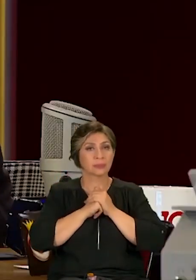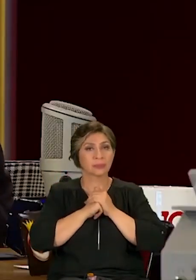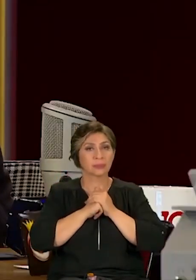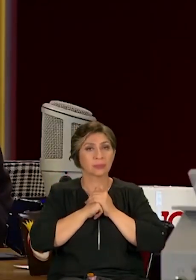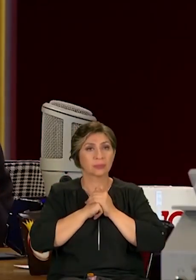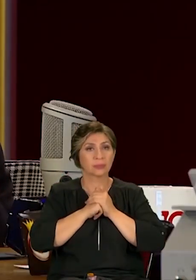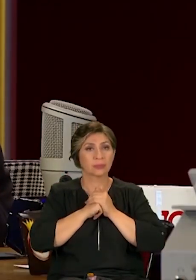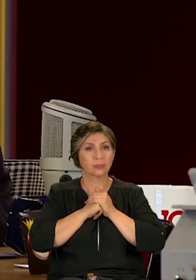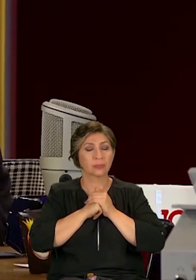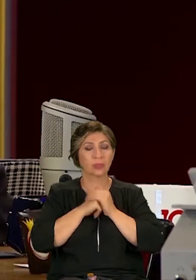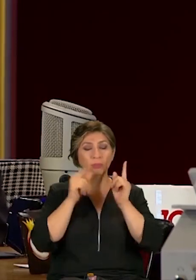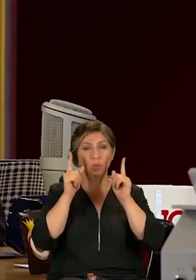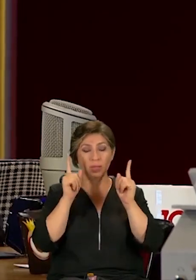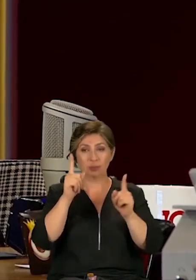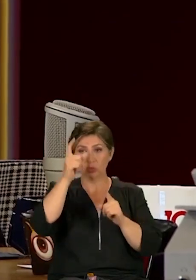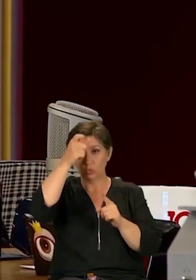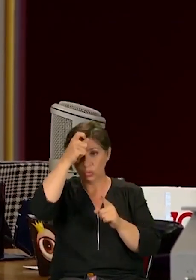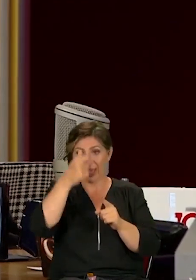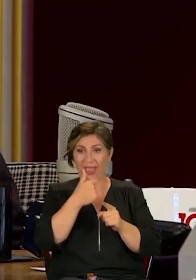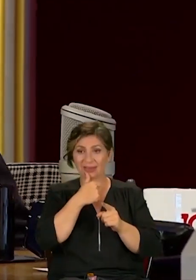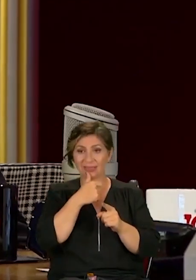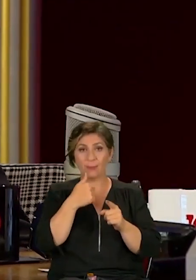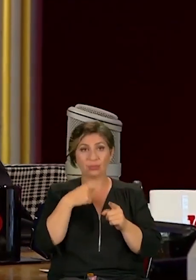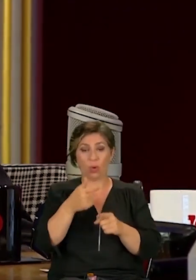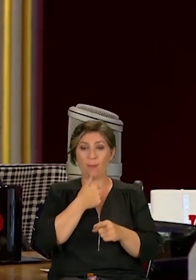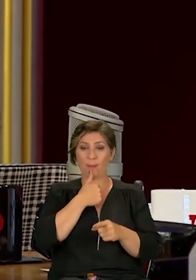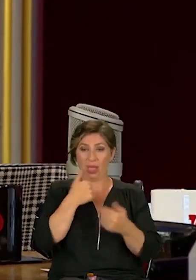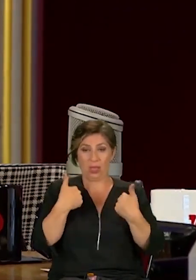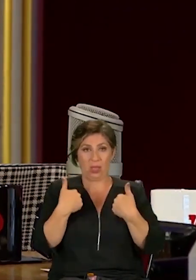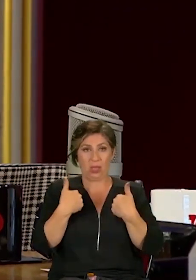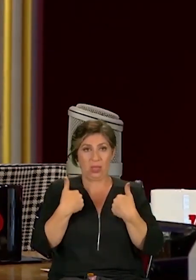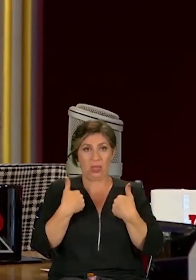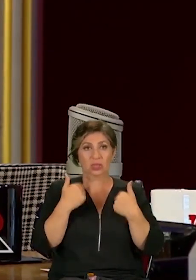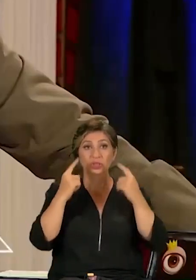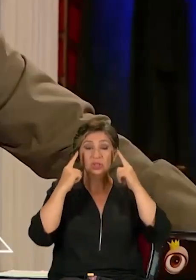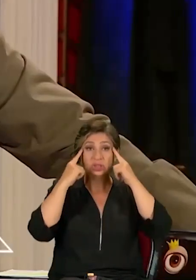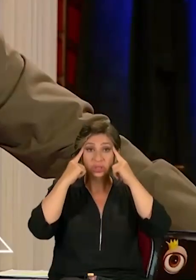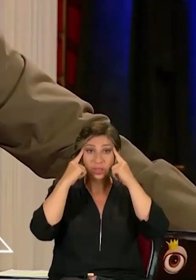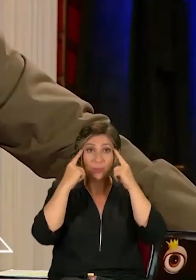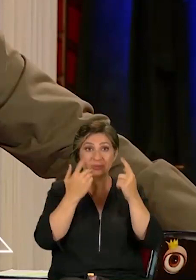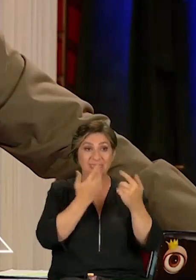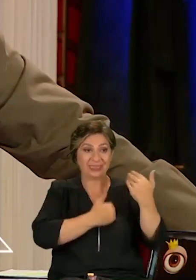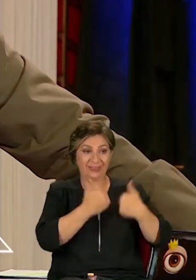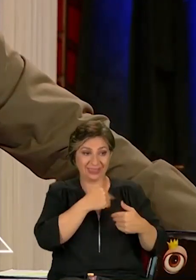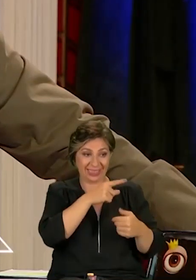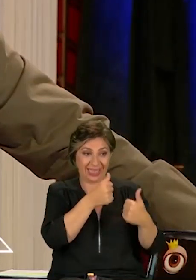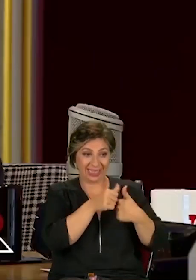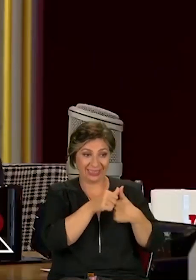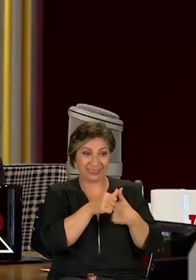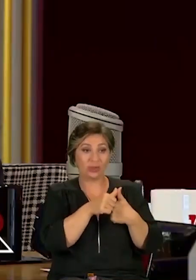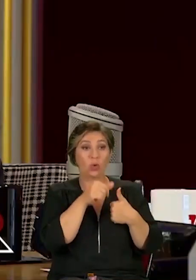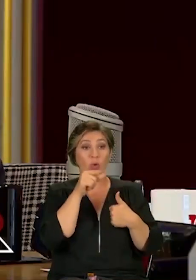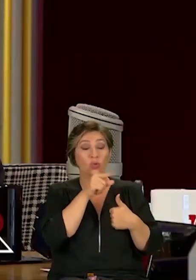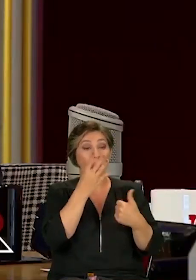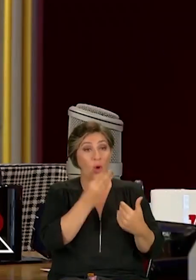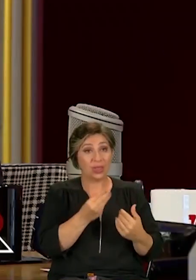bu arada bir Türk erkeğine yani orada şimdi ben baba rolünü oynuyorum. Japon sevgilisi, karısı,